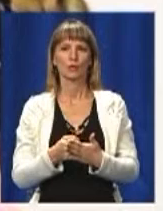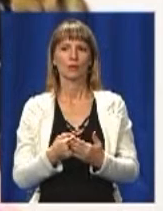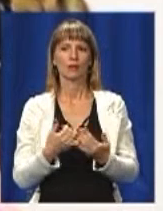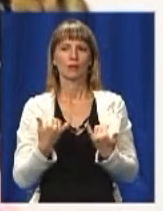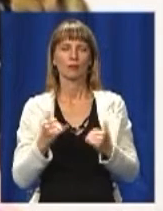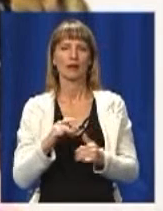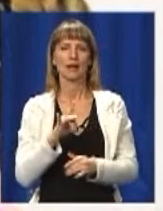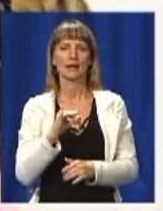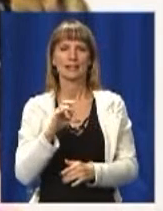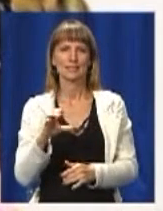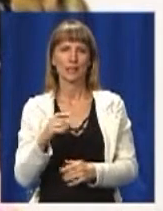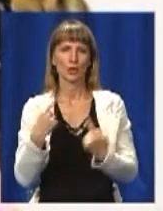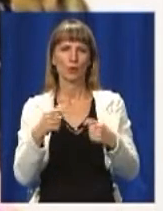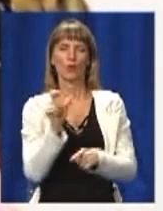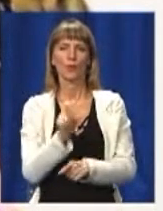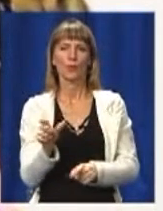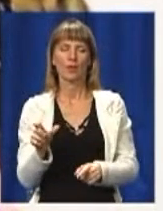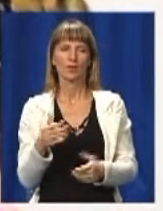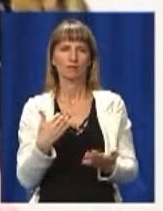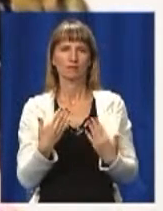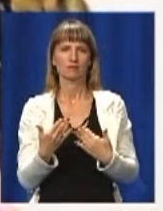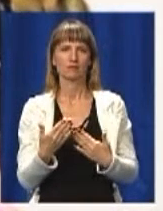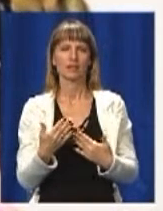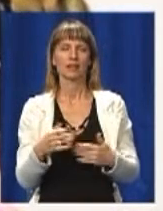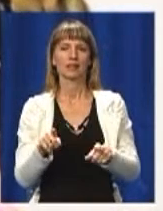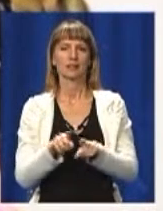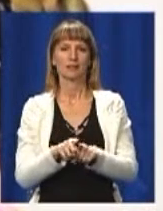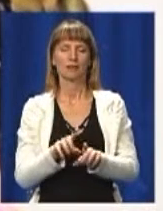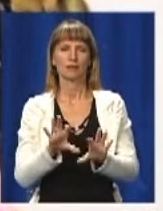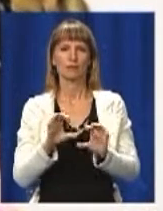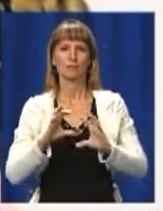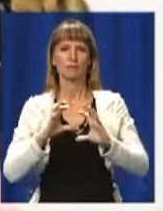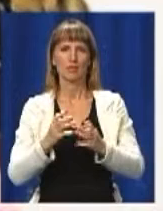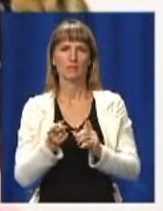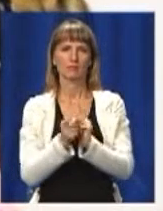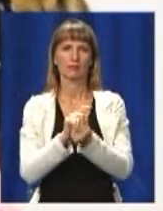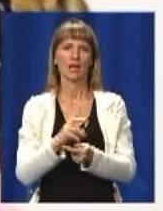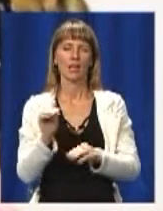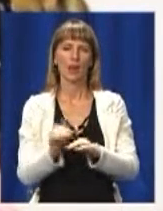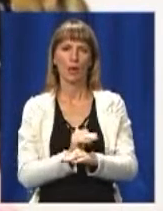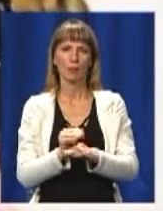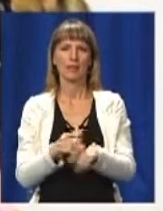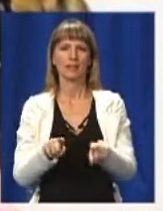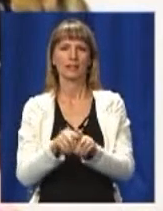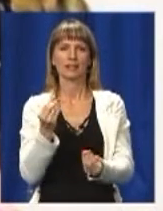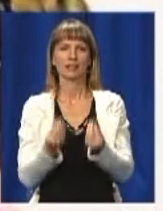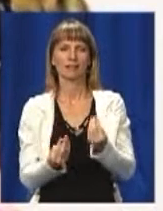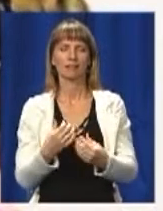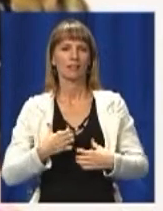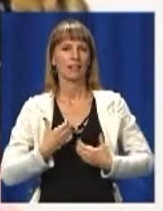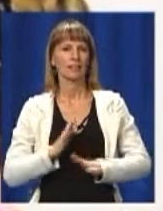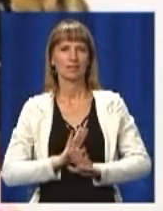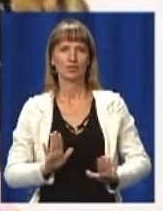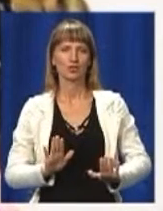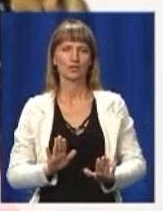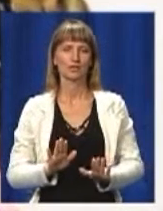рис інших людей. Так ми полюбимо себе і зробимо світ трішечки добрішим. Ось такі ці іграшки зовсім не страшні,